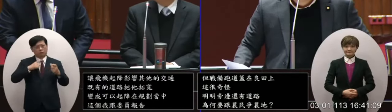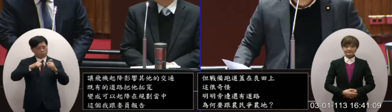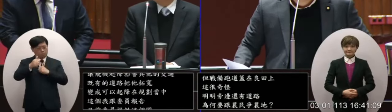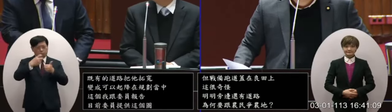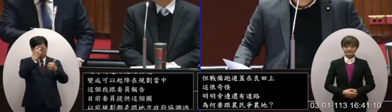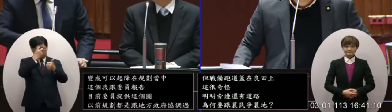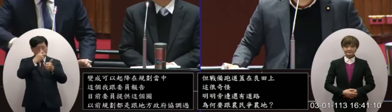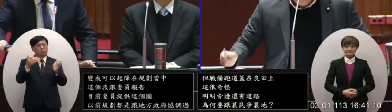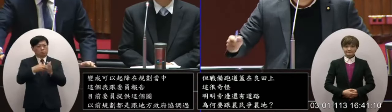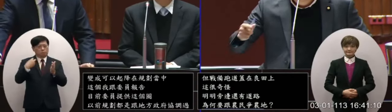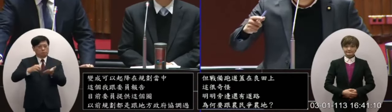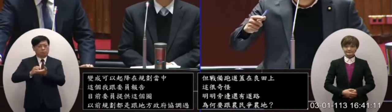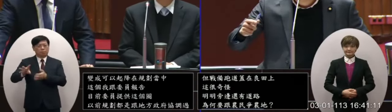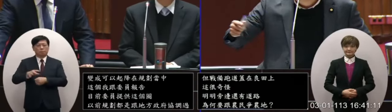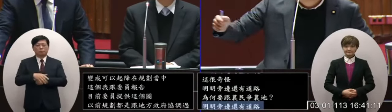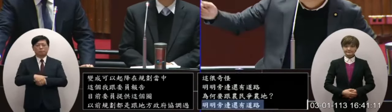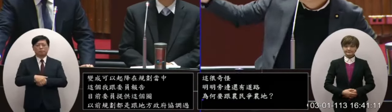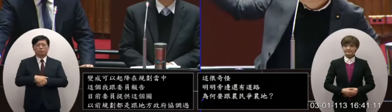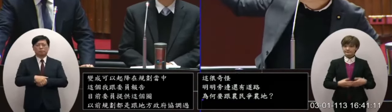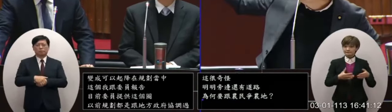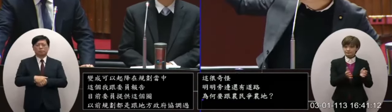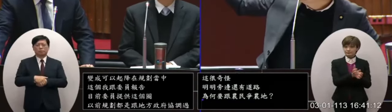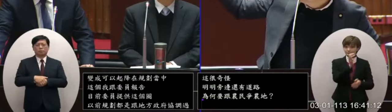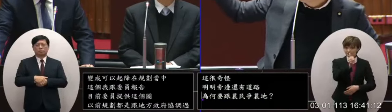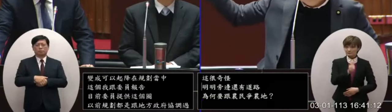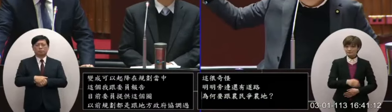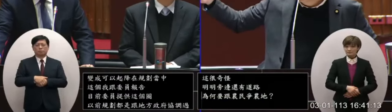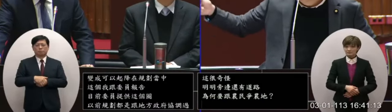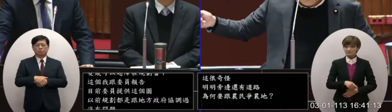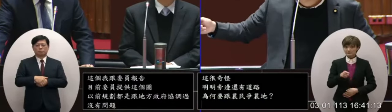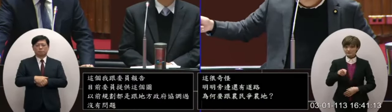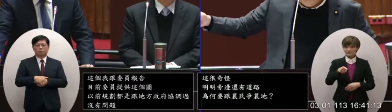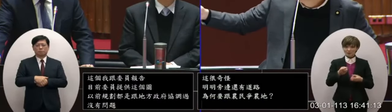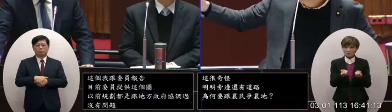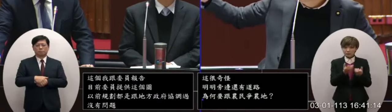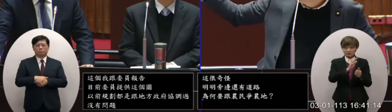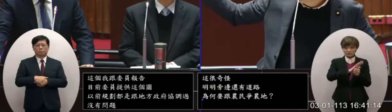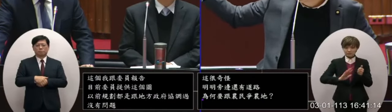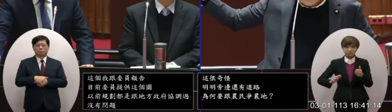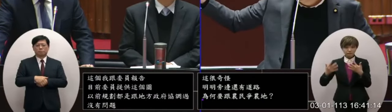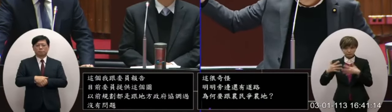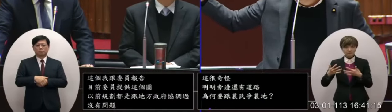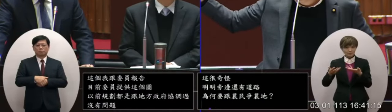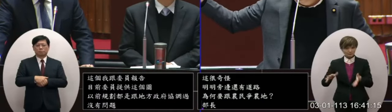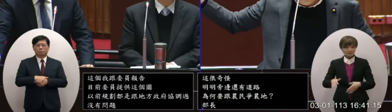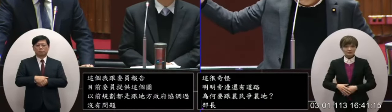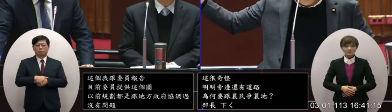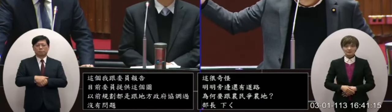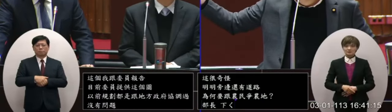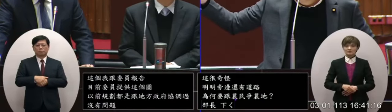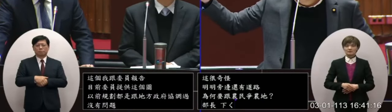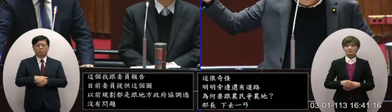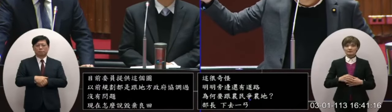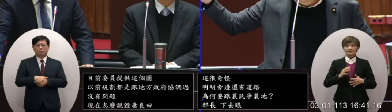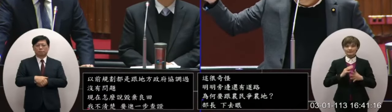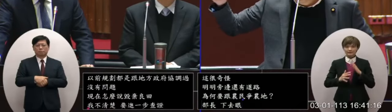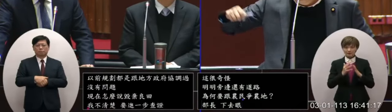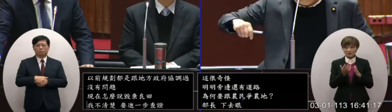一个查证以后再去跟我们做。 那个部长，这个下去衍生的问题很多哎。你这边跑道，你是不是未来也